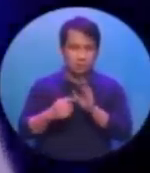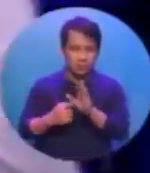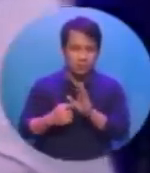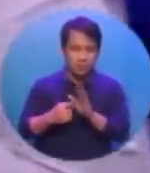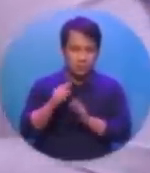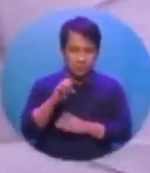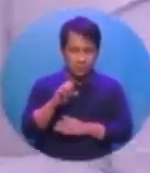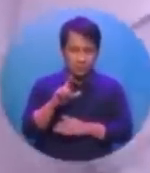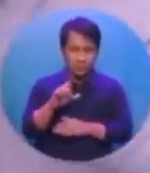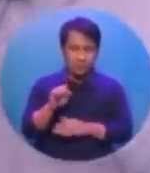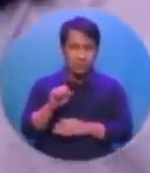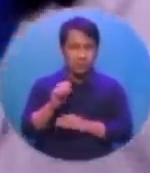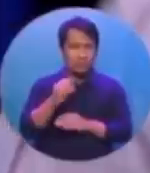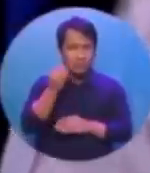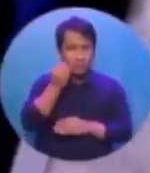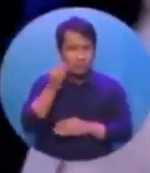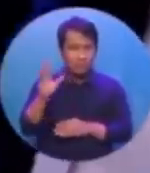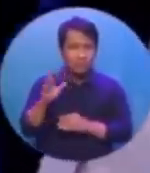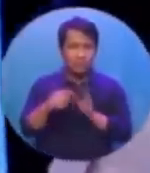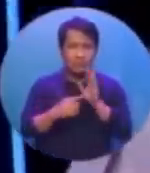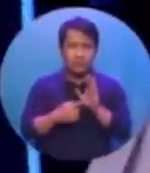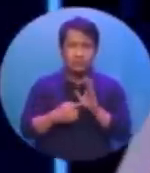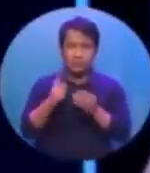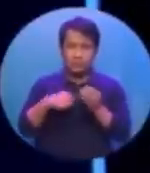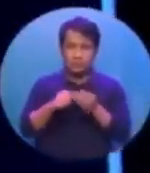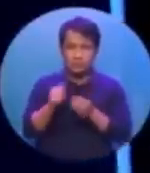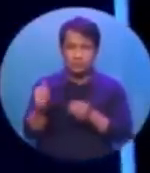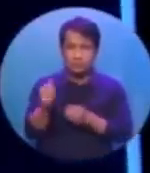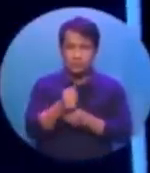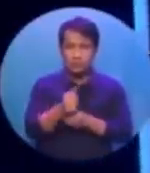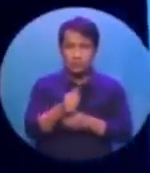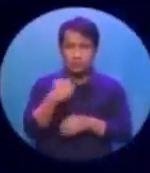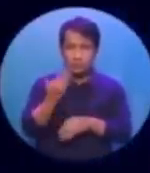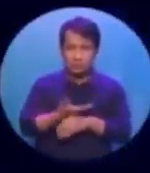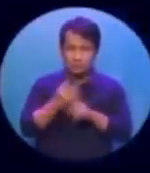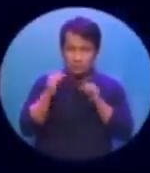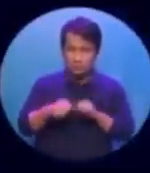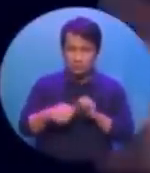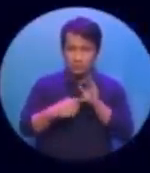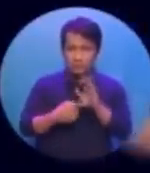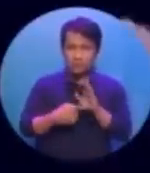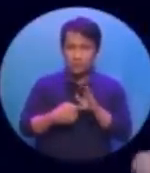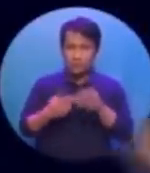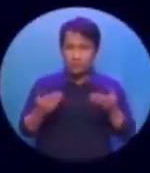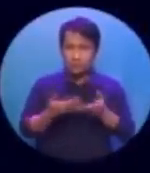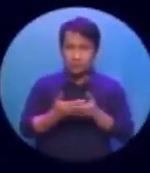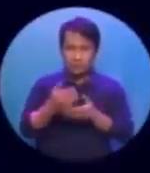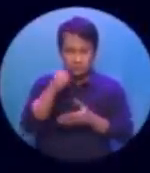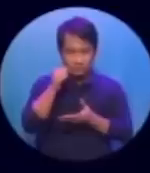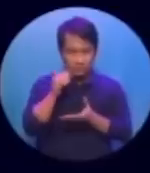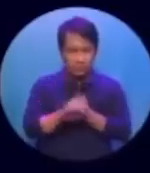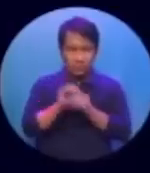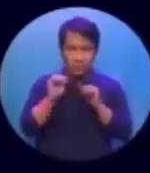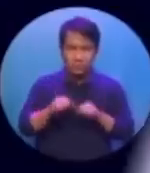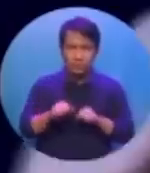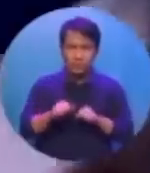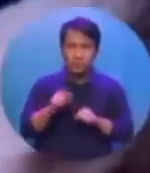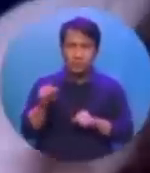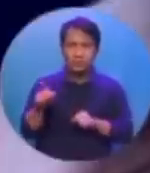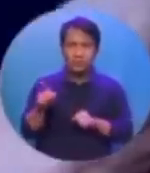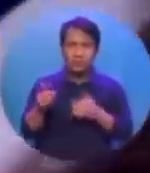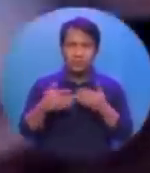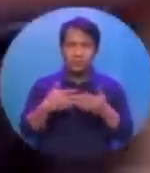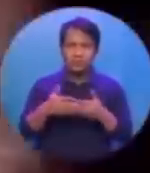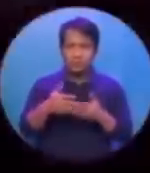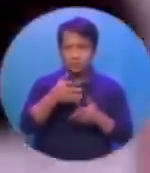sabi ni Ellie Shane, uwi ka na lang, misis, para ikaw ang mag-alaga sa anak mo. Kawawa po yung bata, si mister mo magtrabaho para sa inyong mag-ina.